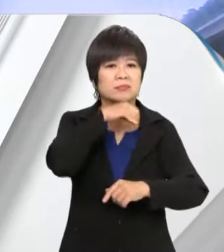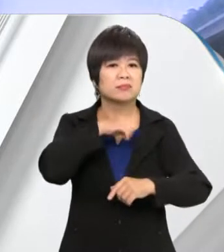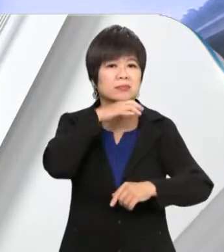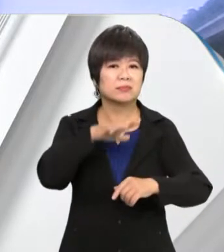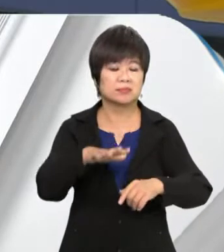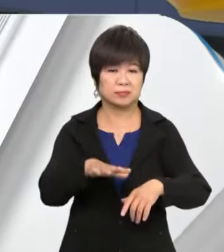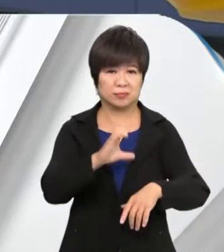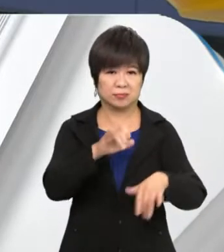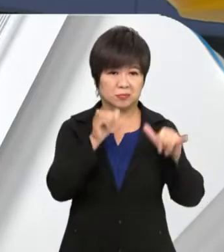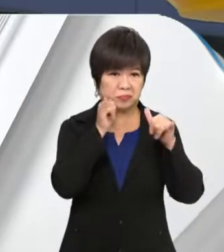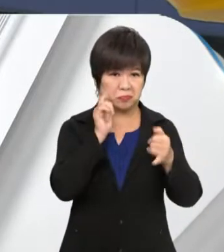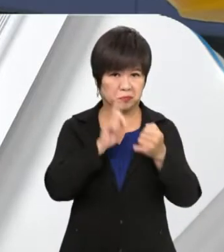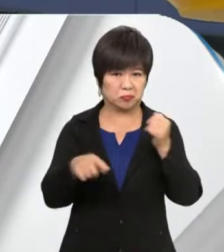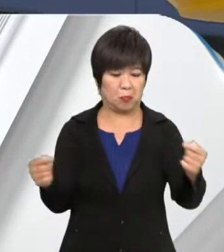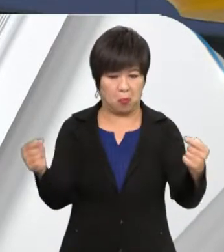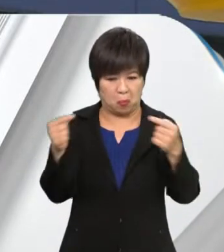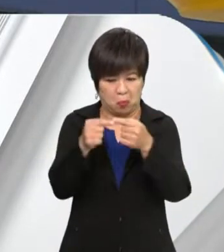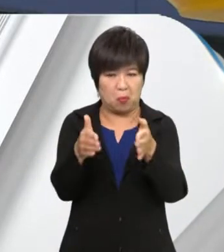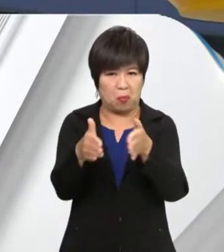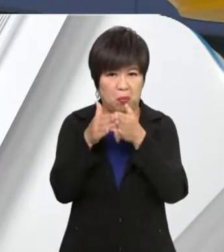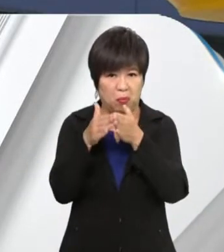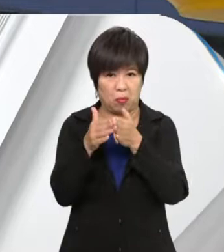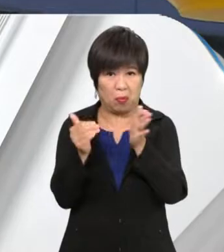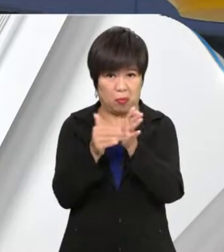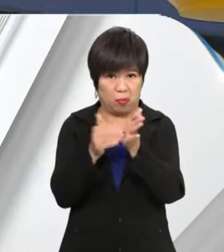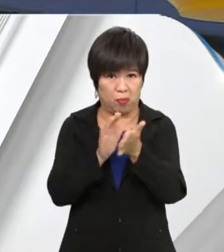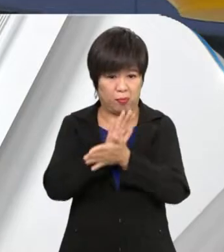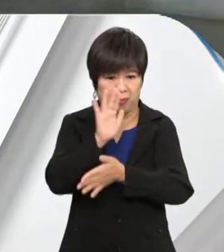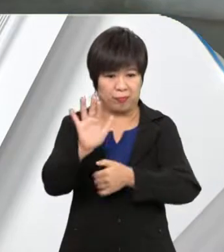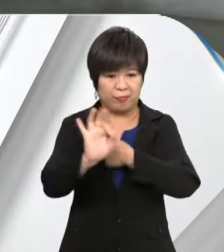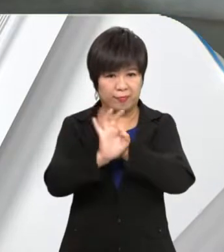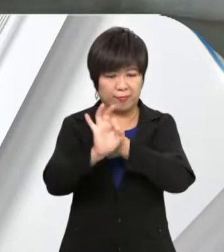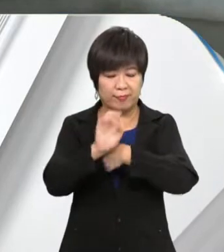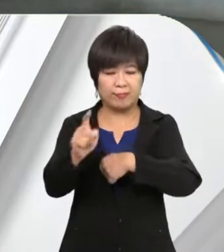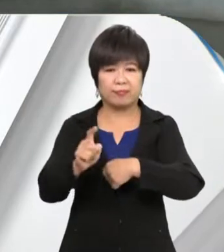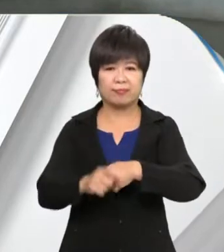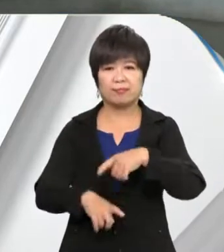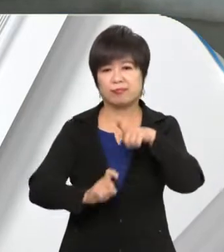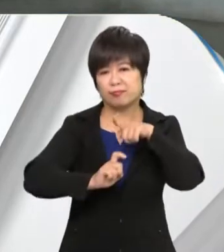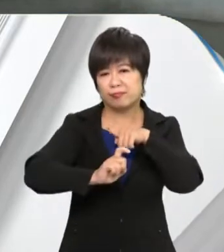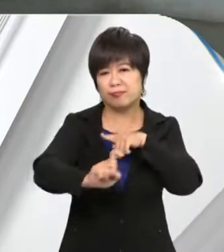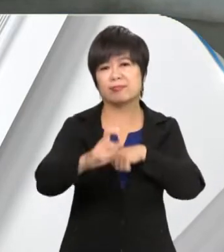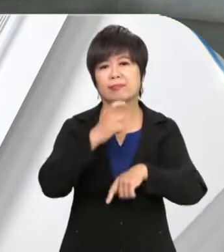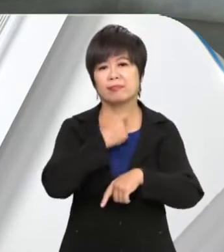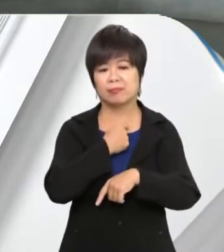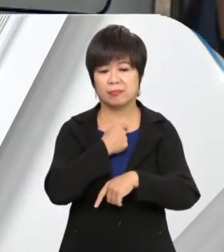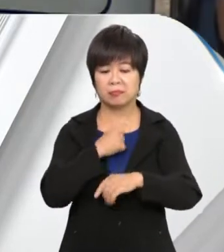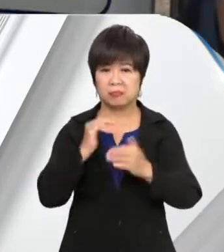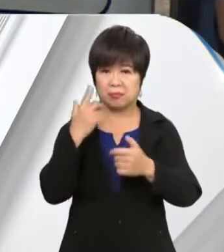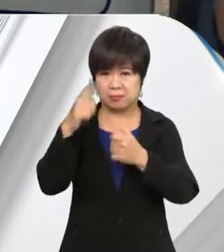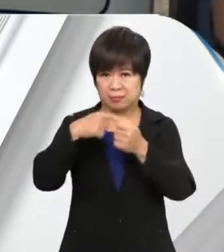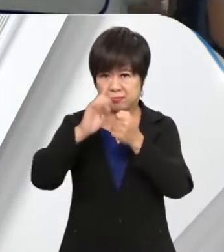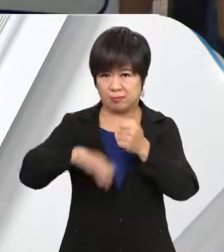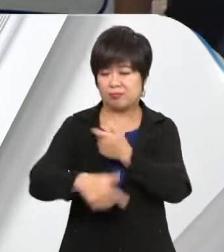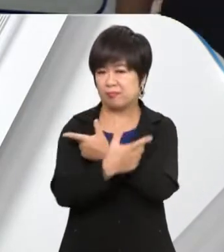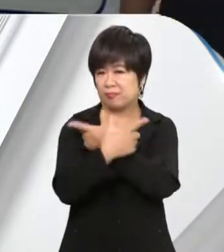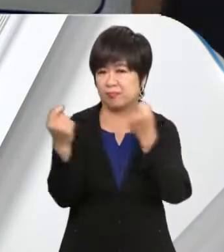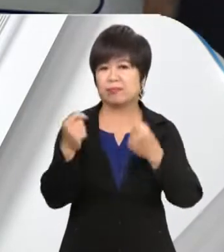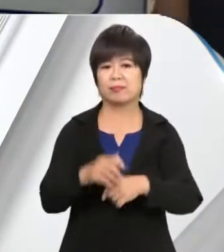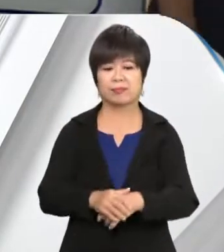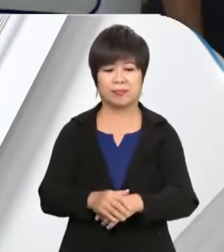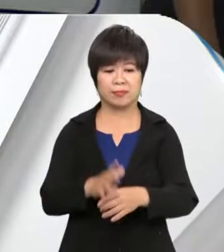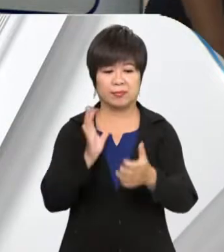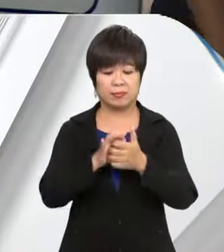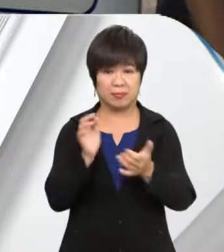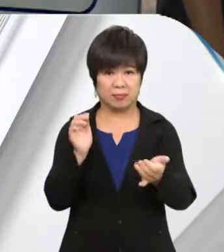庙的清明一里路。通天过后，为了需要来做查的同行的测试，安算年代前全面统查。到几